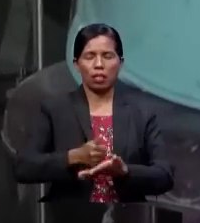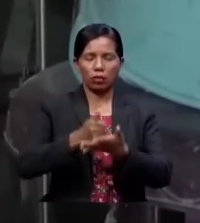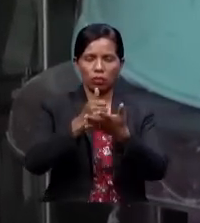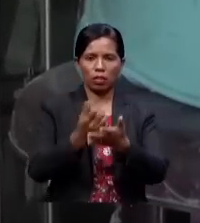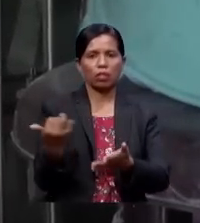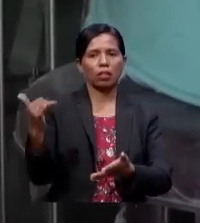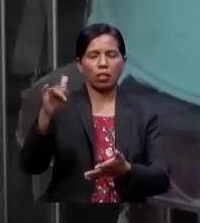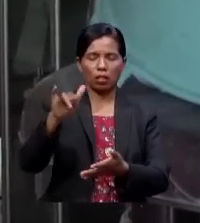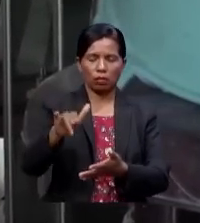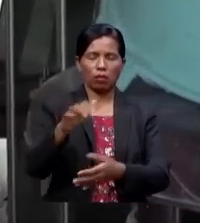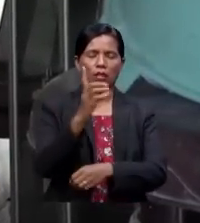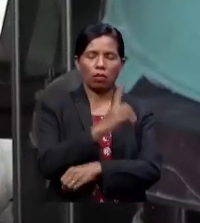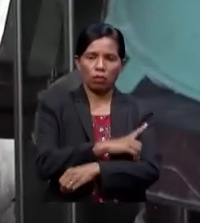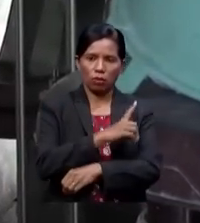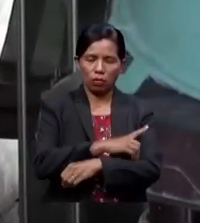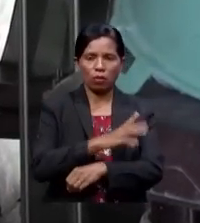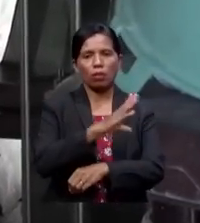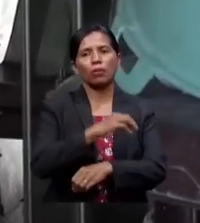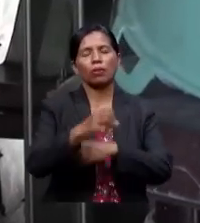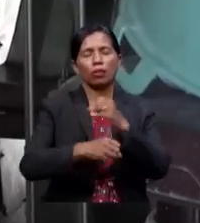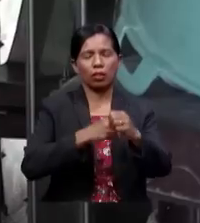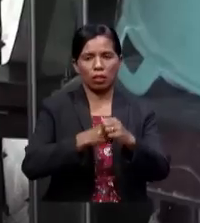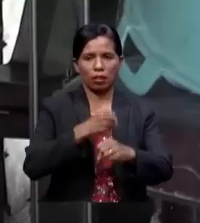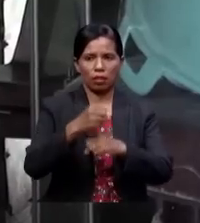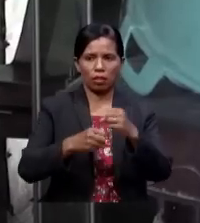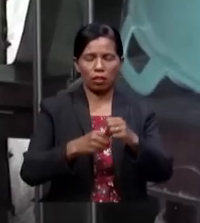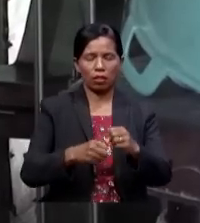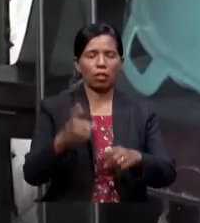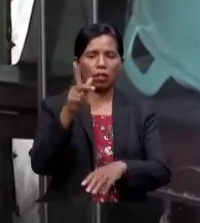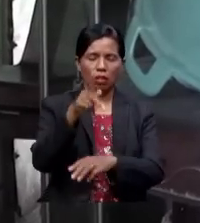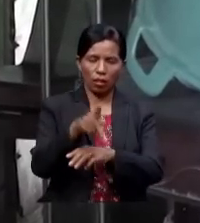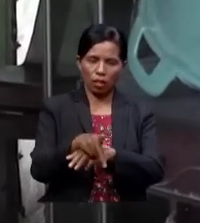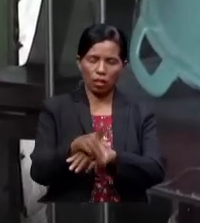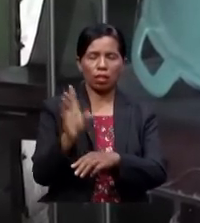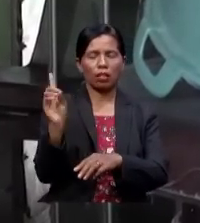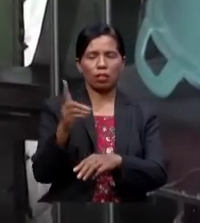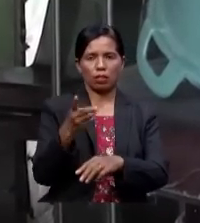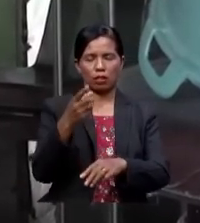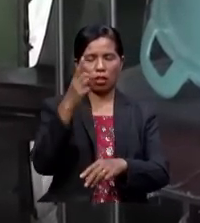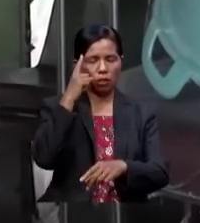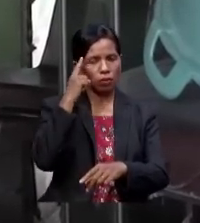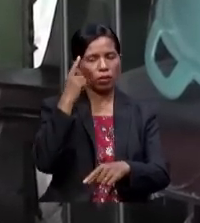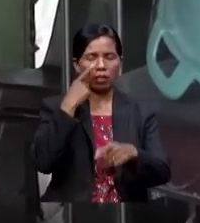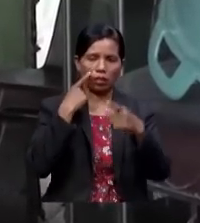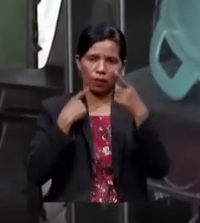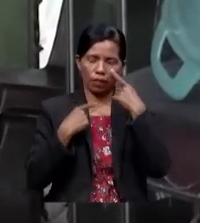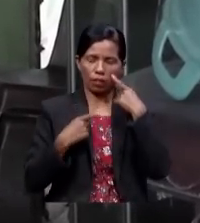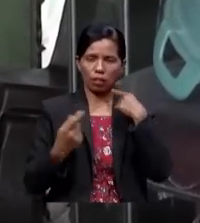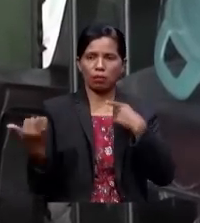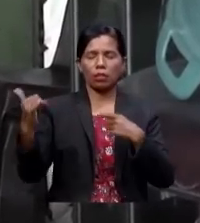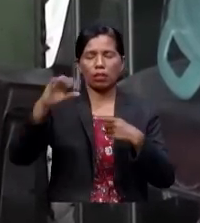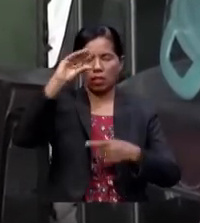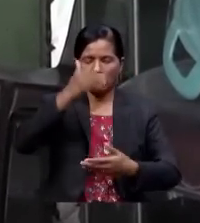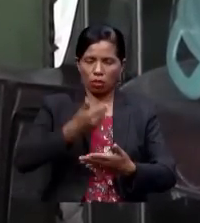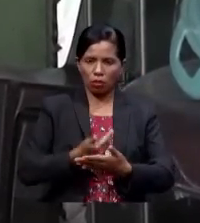lorong no tinang ba tinang. Lorong kalang tur hanoi hamunu mata beng basira nya oang nen